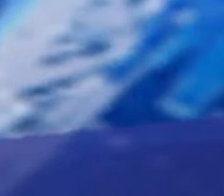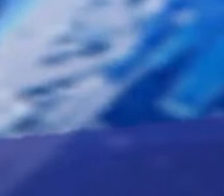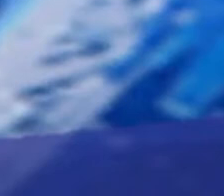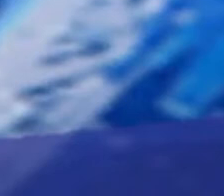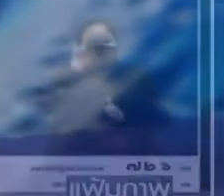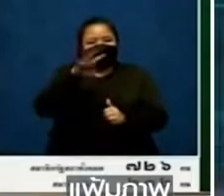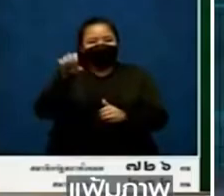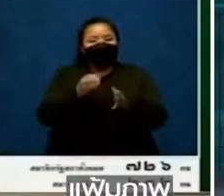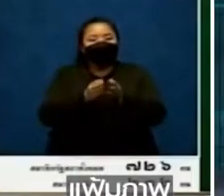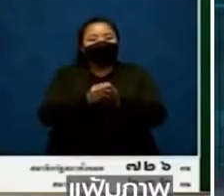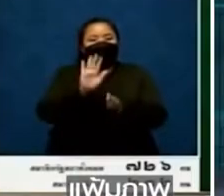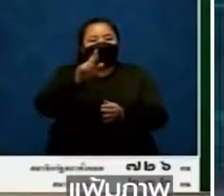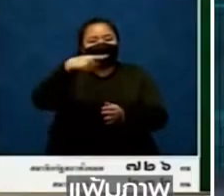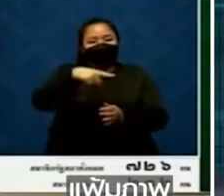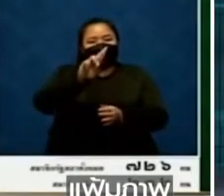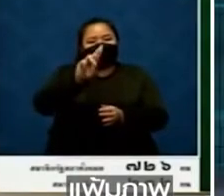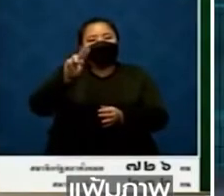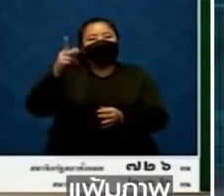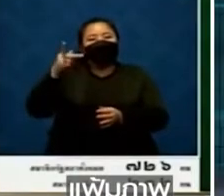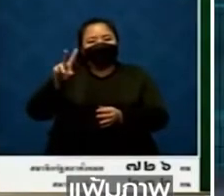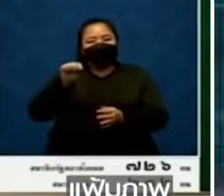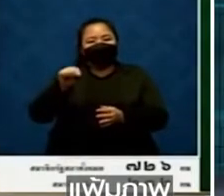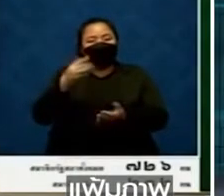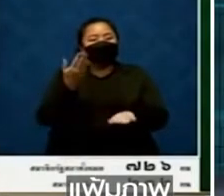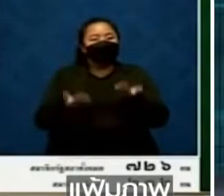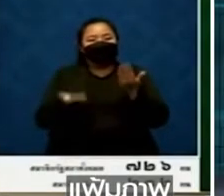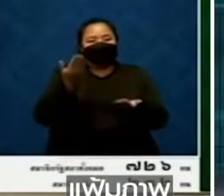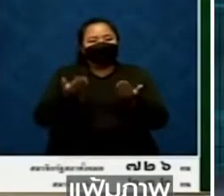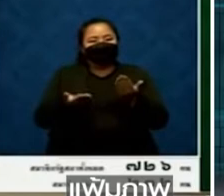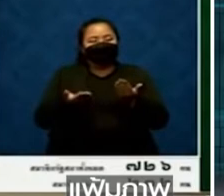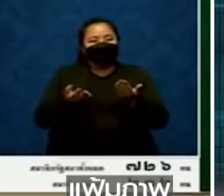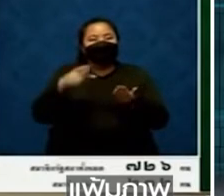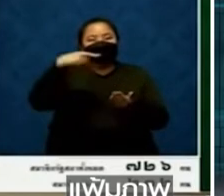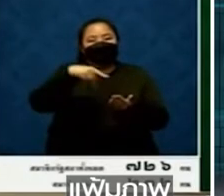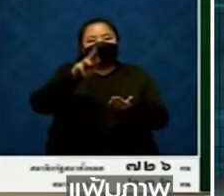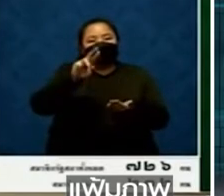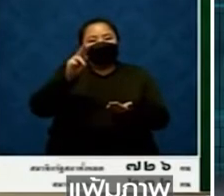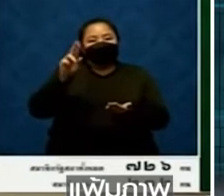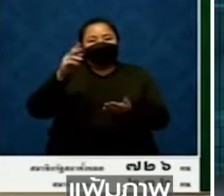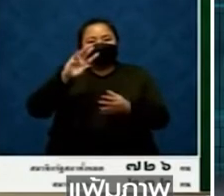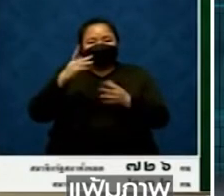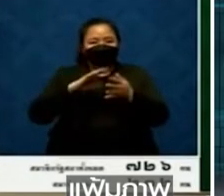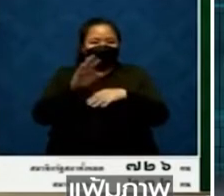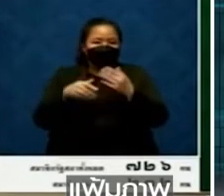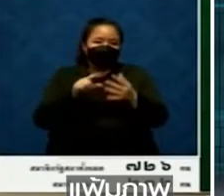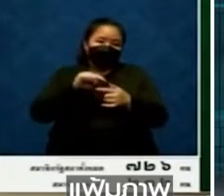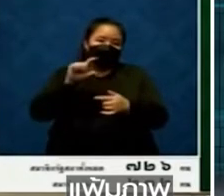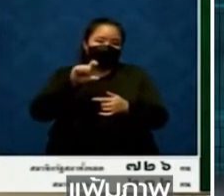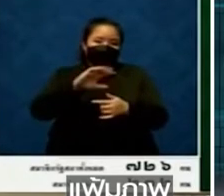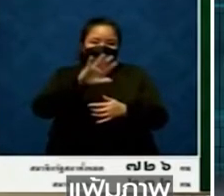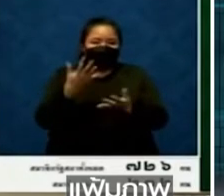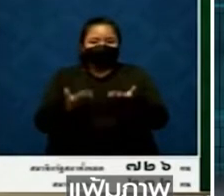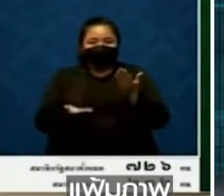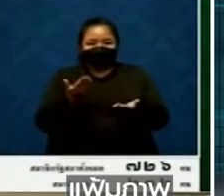แต่คนละเบอร์ 2ใบคนละเบอร์นี่หนึ่งนะครับกับ 222บัญชีรายชื่อ 100คน